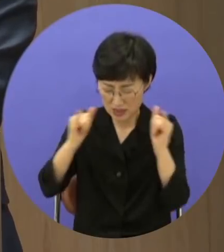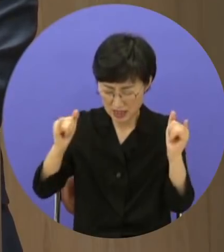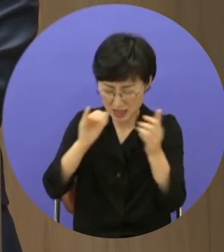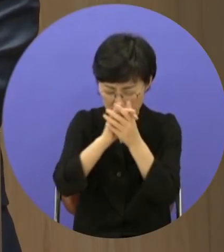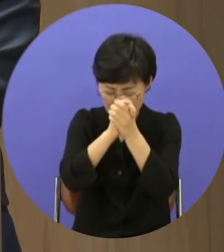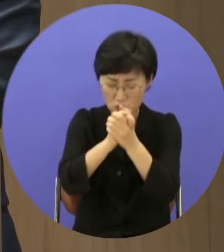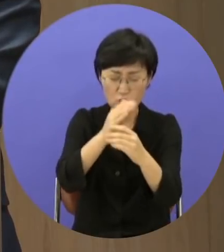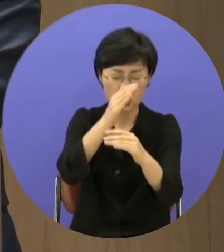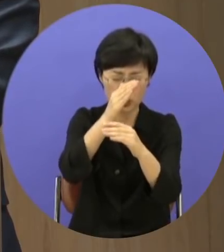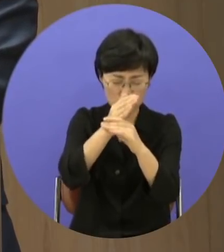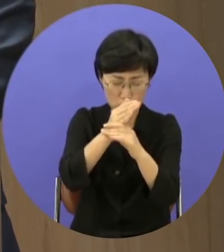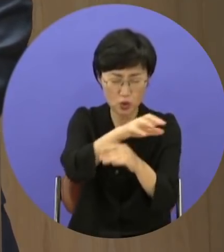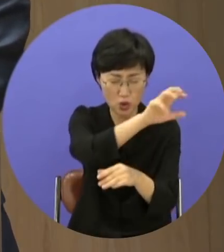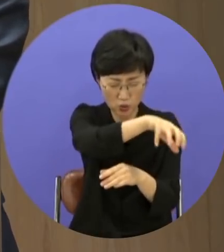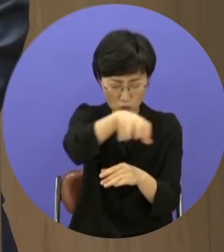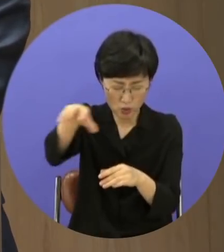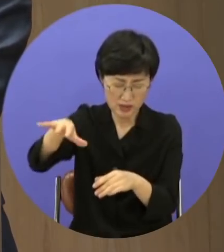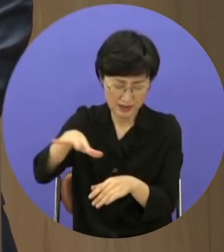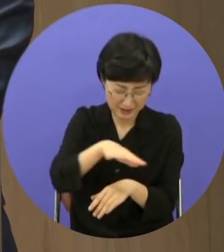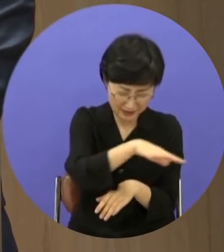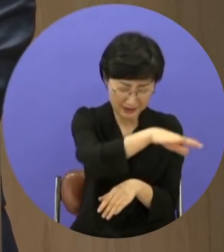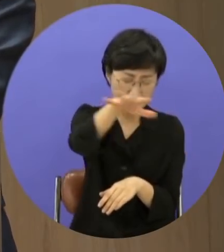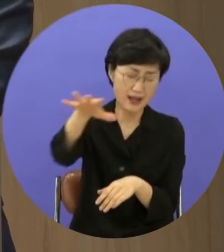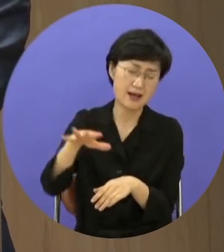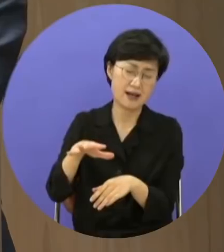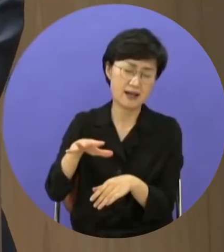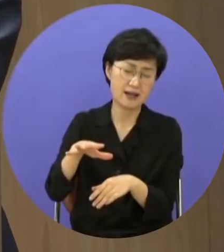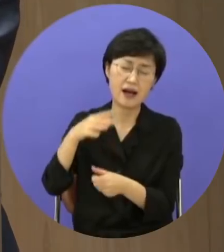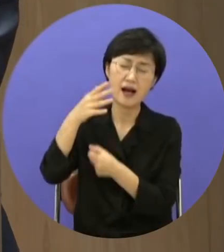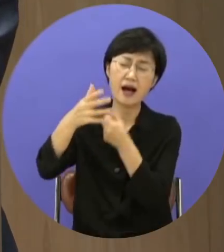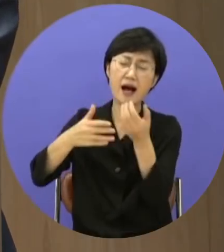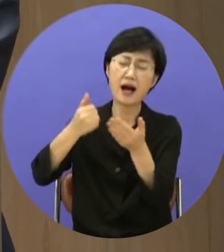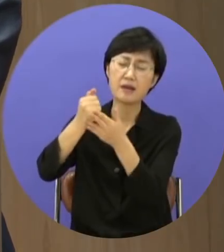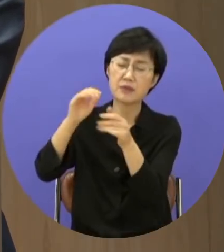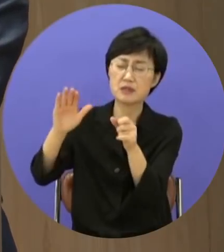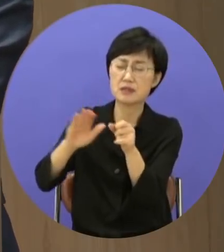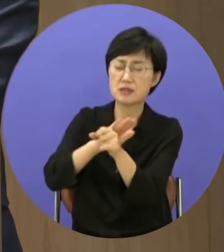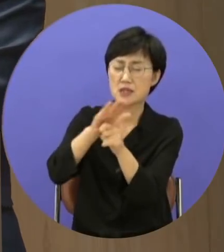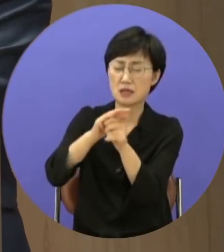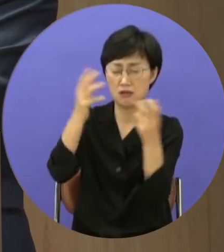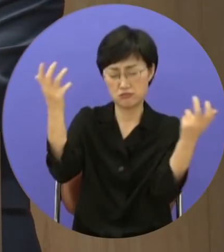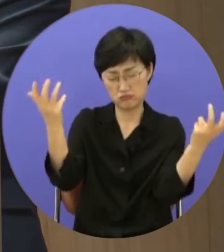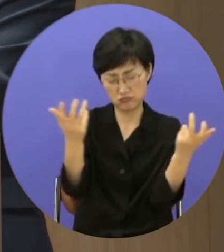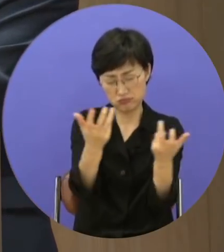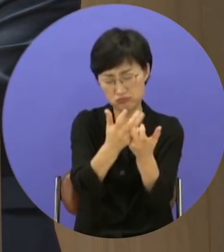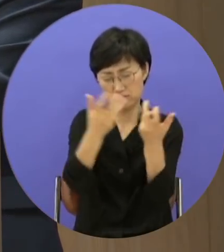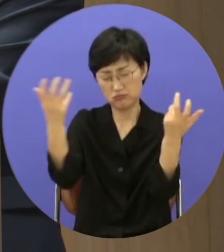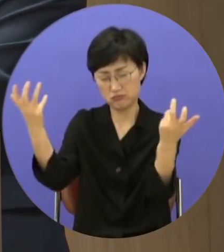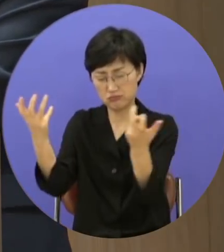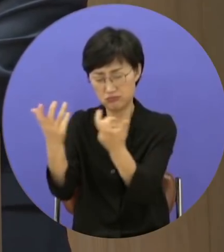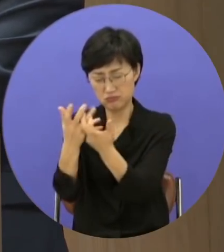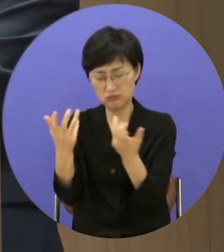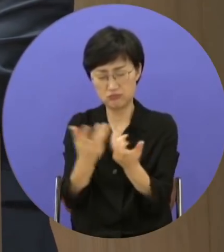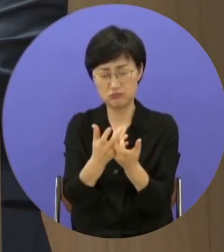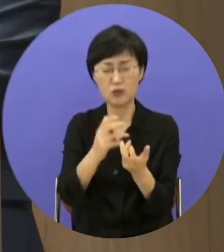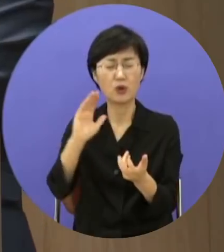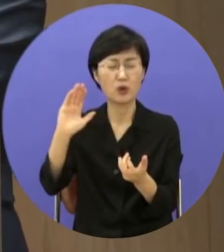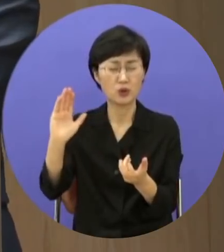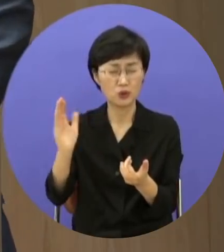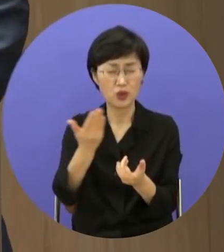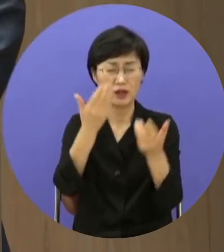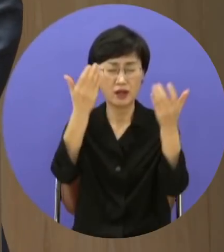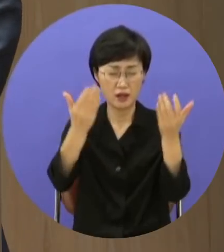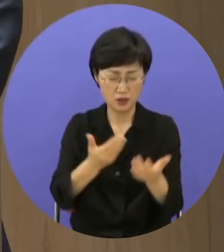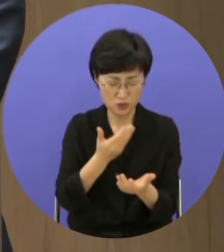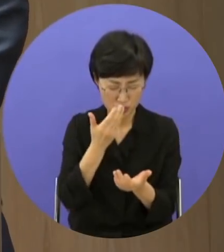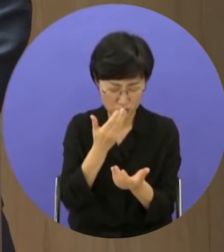하나님의 사랑이 넘쳐나기를 기도합니다. We especially give you thanks today because you have led us to give you all the glory through this Thanksgiving,